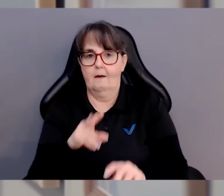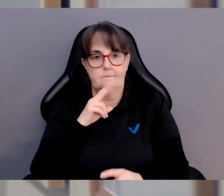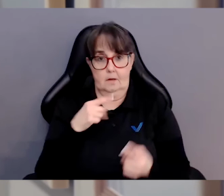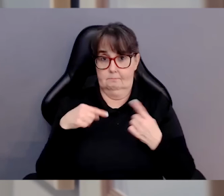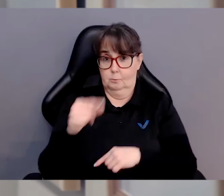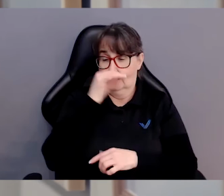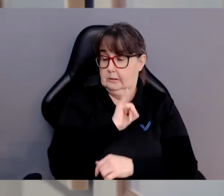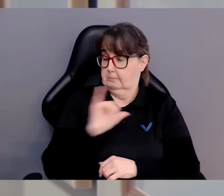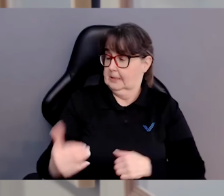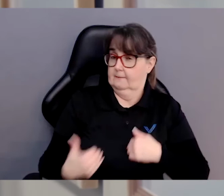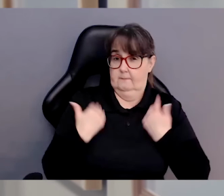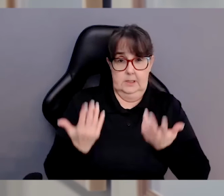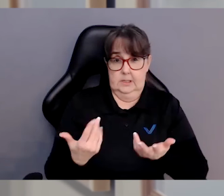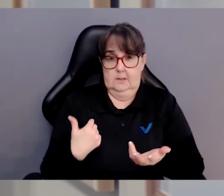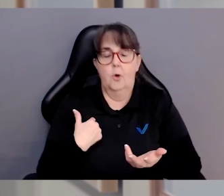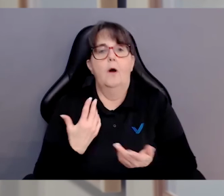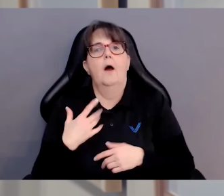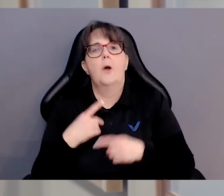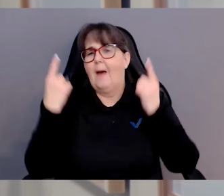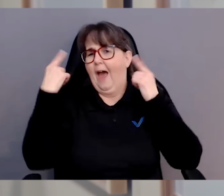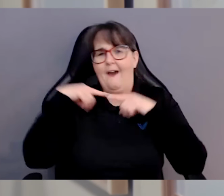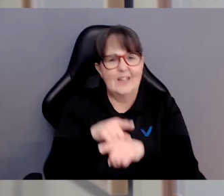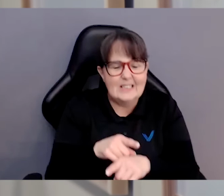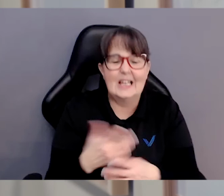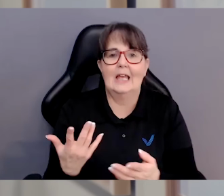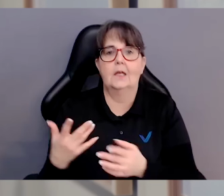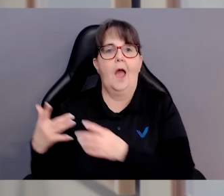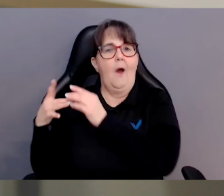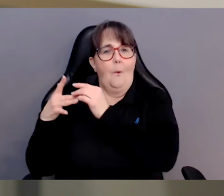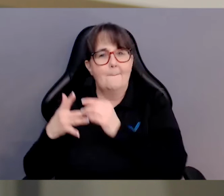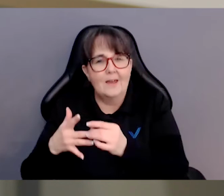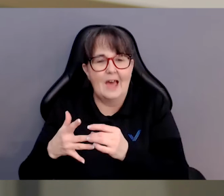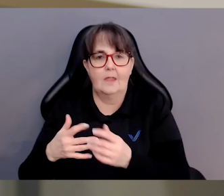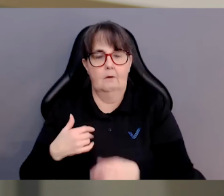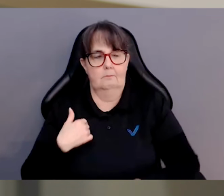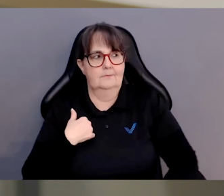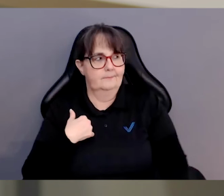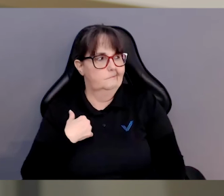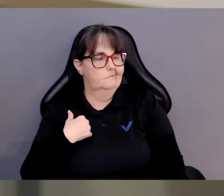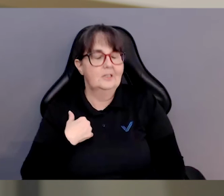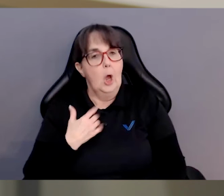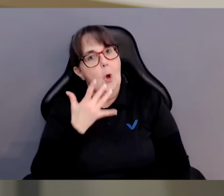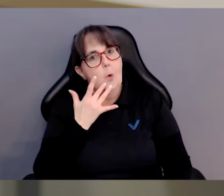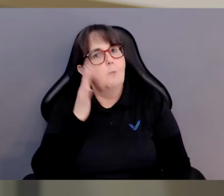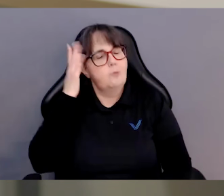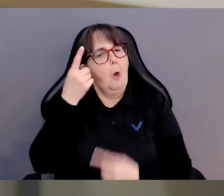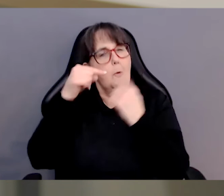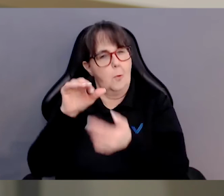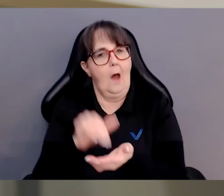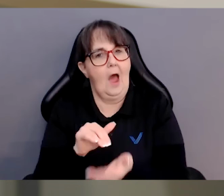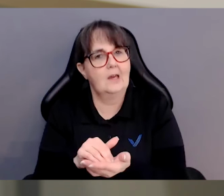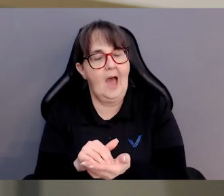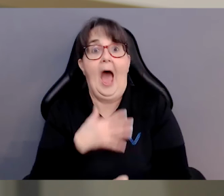n'étaient jamais allés au musée, personnes aphasiques, leurs accompagnateurs, dire qu'ils aimeraient bien retourner au musée,